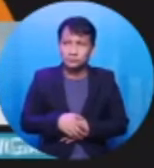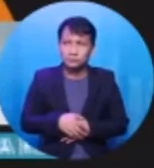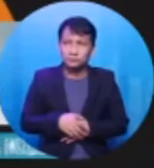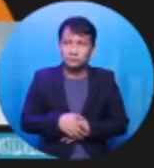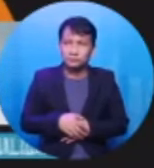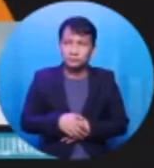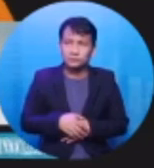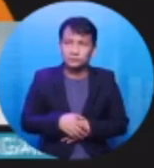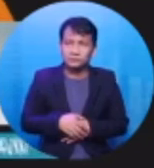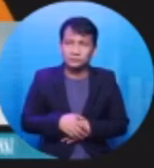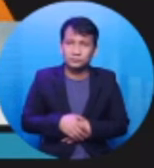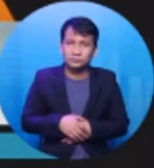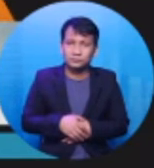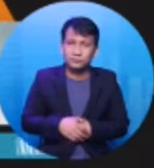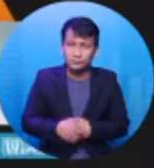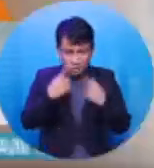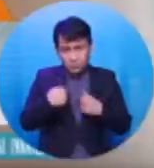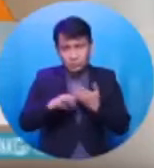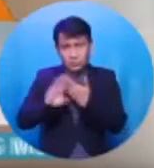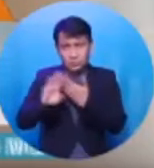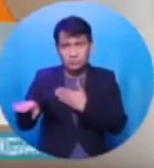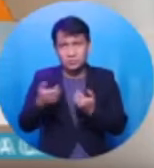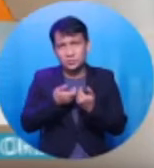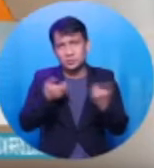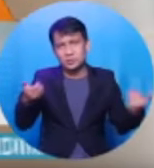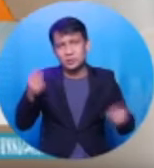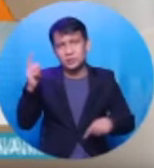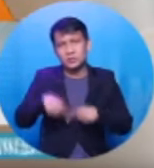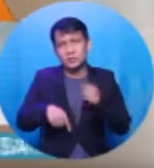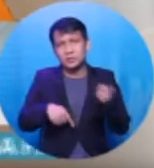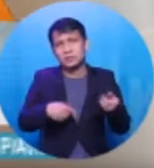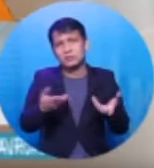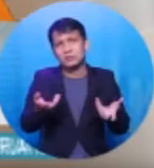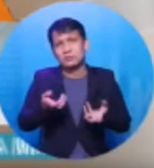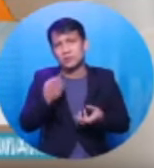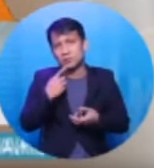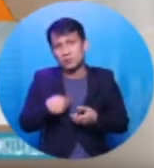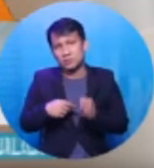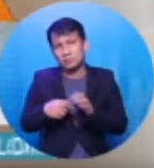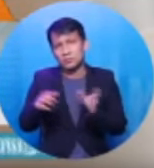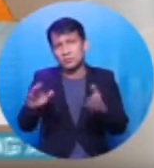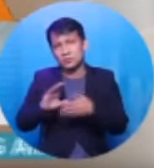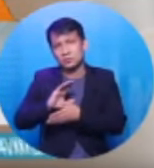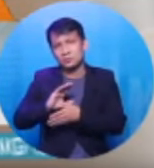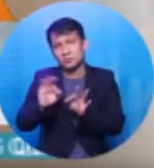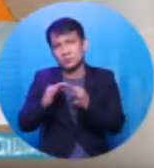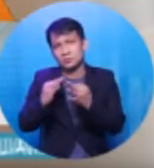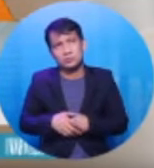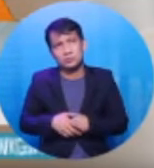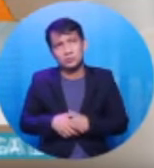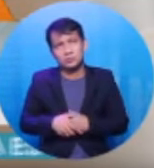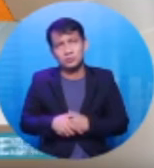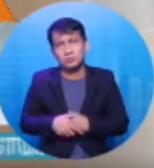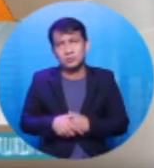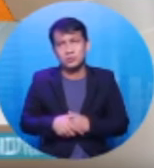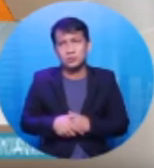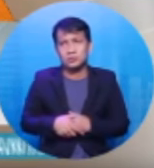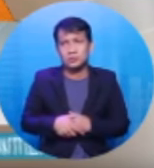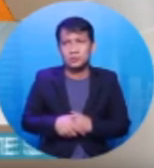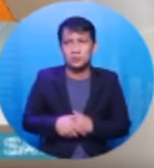akin yung asawa ko, sir, kasi gusto na nga po niya humiwalay. Gawa nga po ng gusto na po niya mabuo yung pamilya namin, pero...